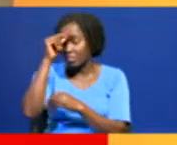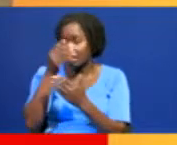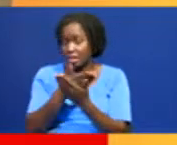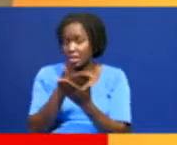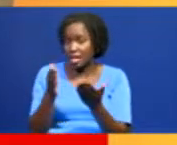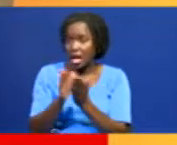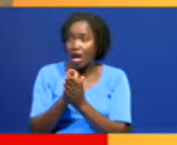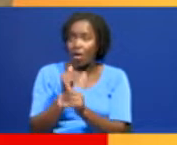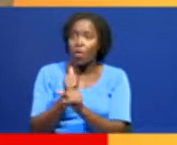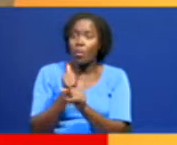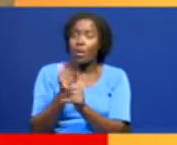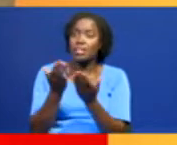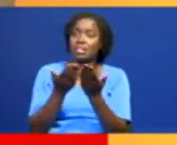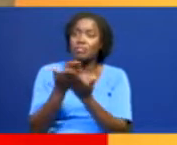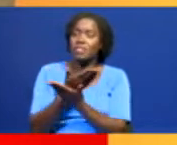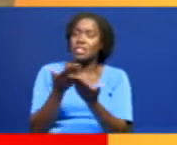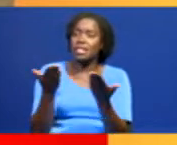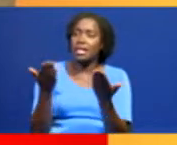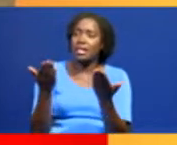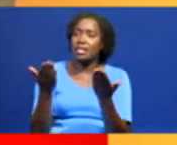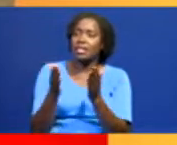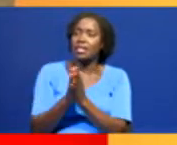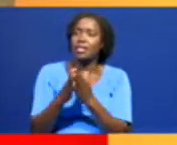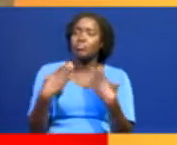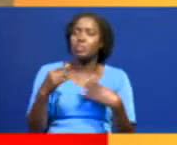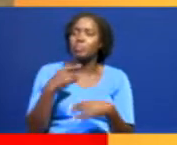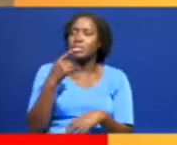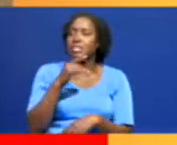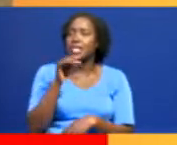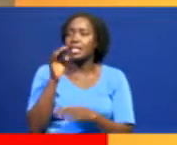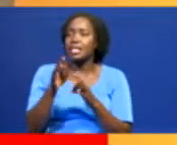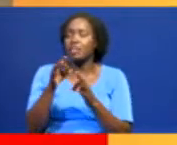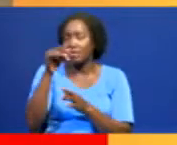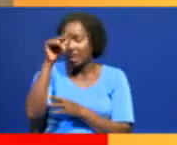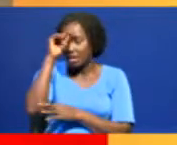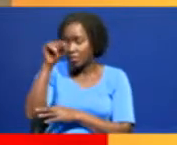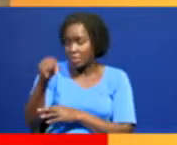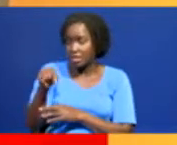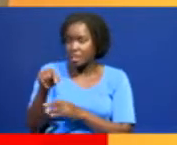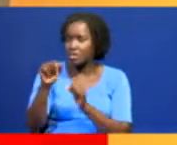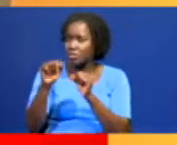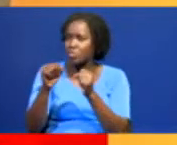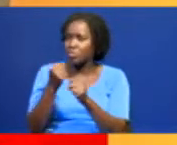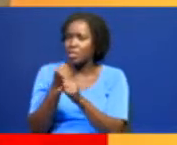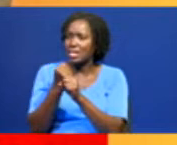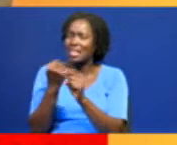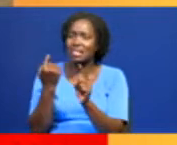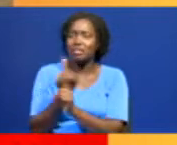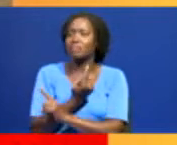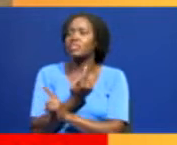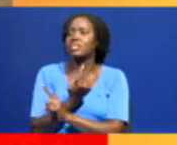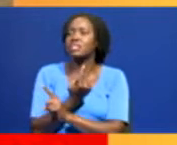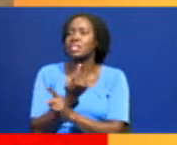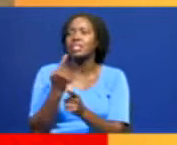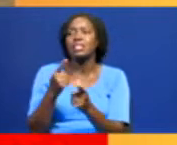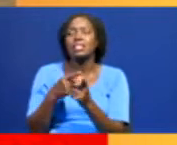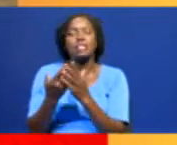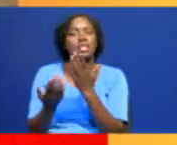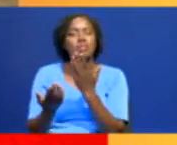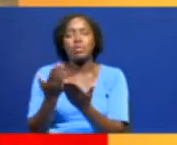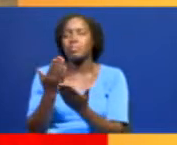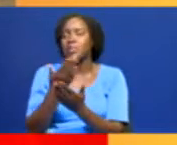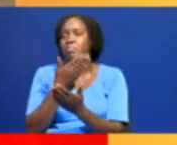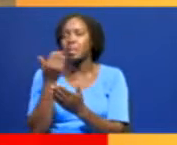umefanya na pengine kuna vitu ambavyo watu wangesema kama serikali hii ingefanya tofauti kidogo pengine ingilikuwa ni